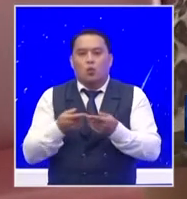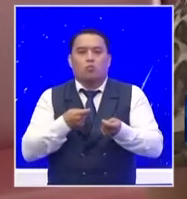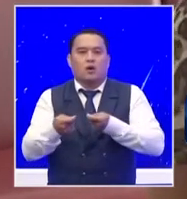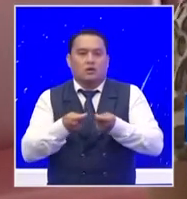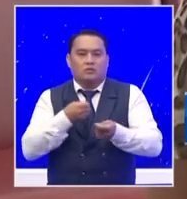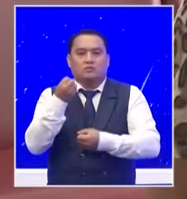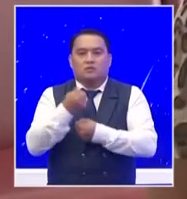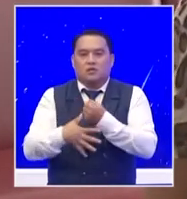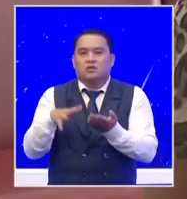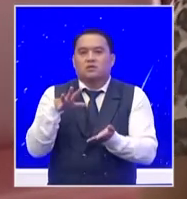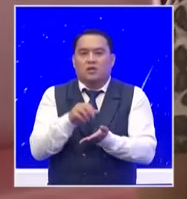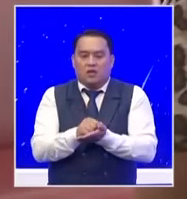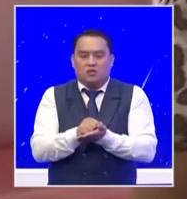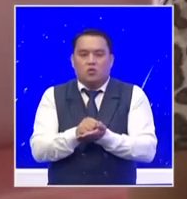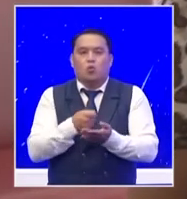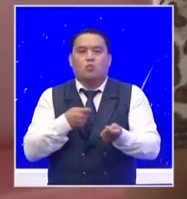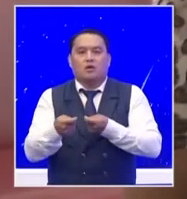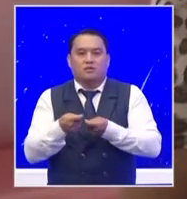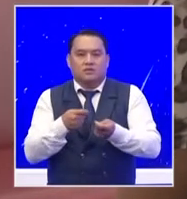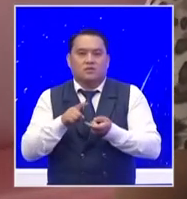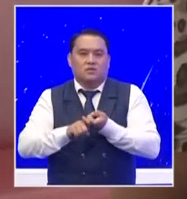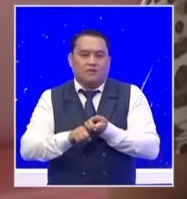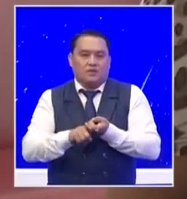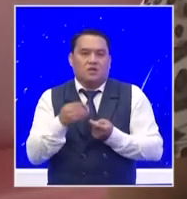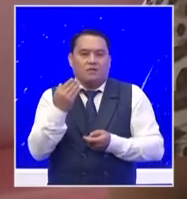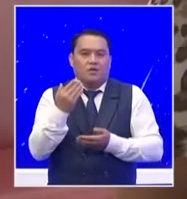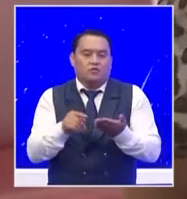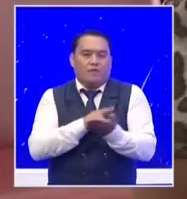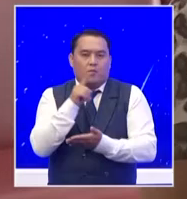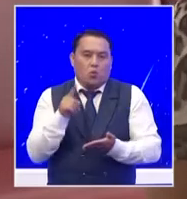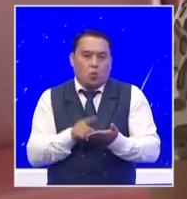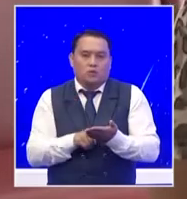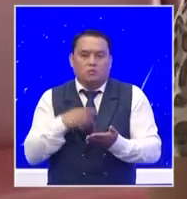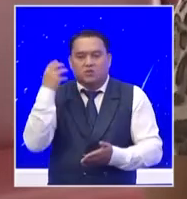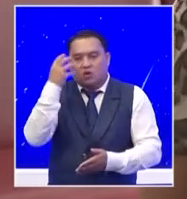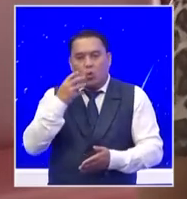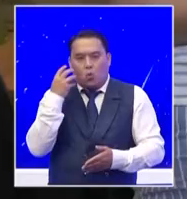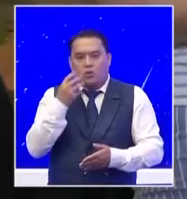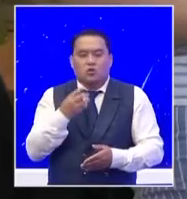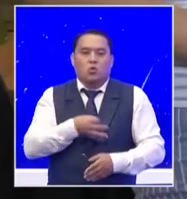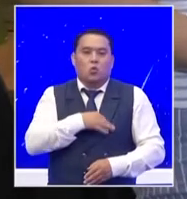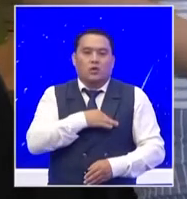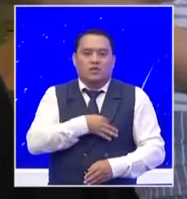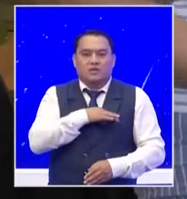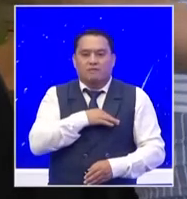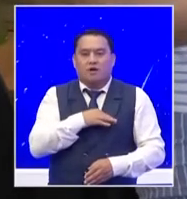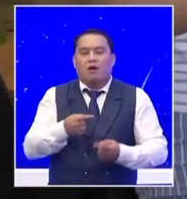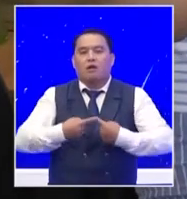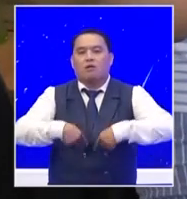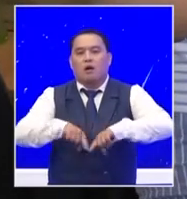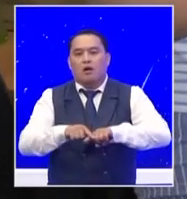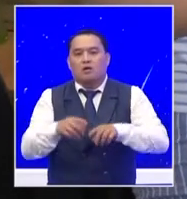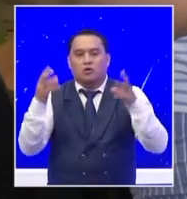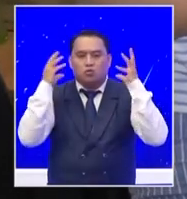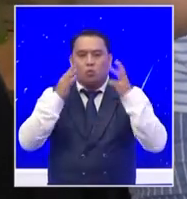управления центра занятости, это в зависимости от вопроса, психологов, юристов. Как отметили организаторы, радио